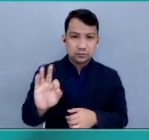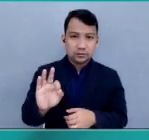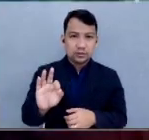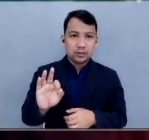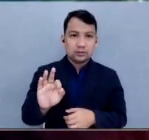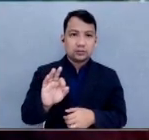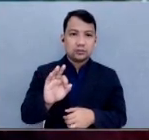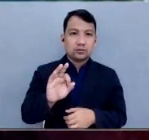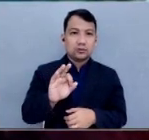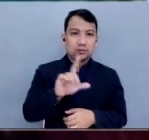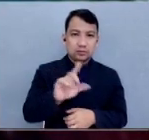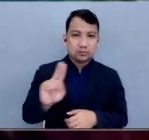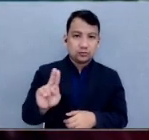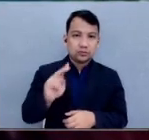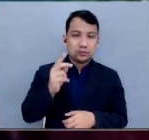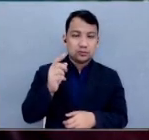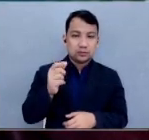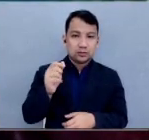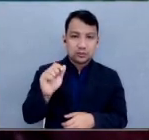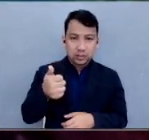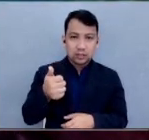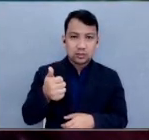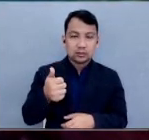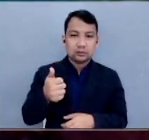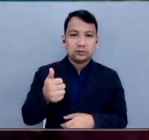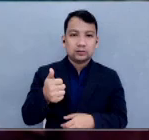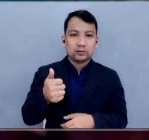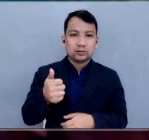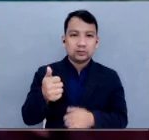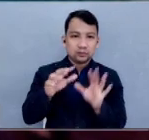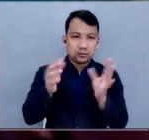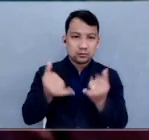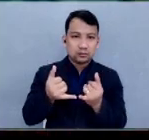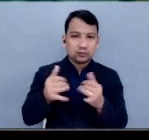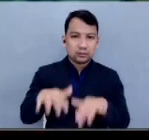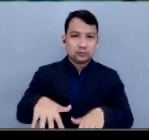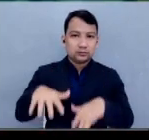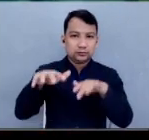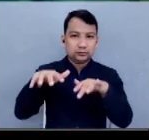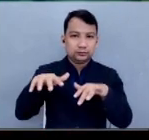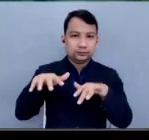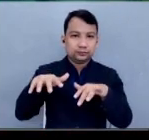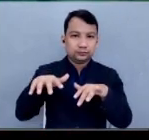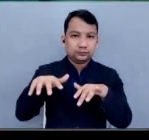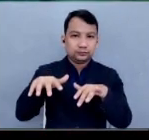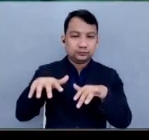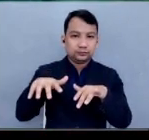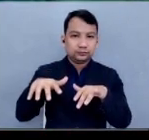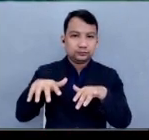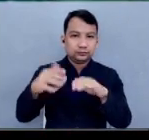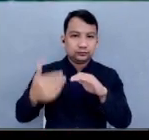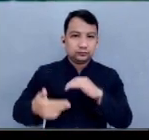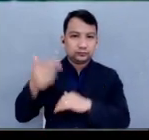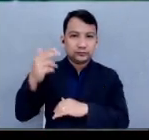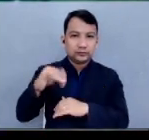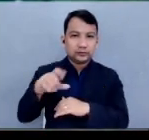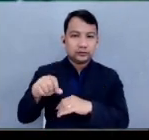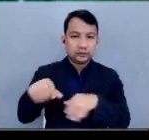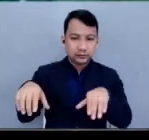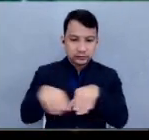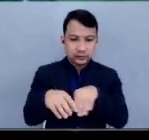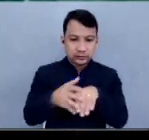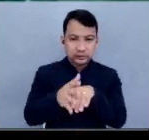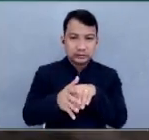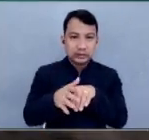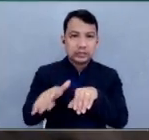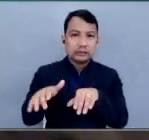ang binaha. Ayon sa City Disaster Risk Reduction Management Office, pinalala ng high tide at Baradong Creek ang baha sa